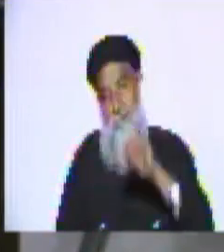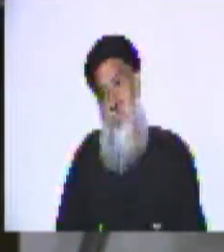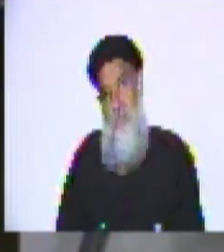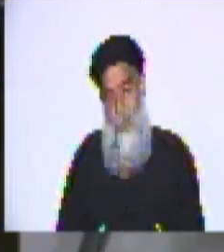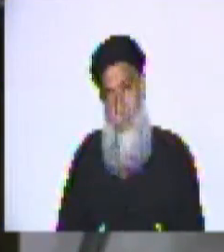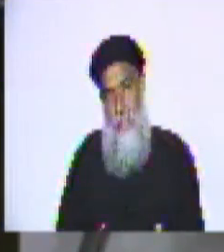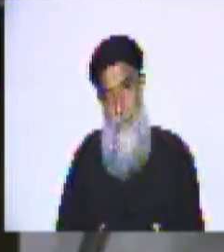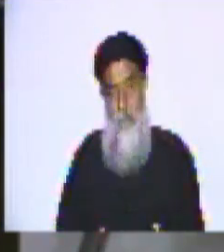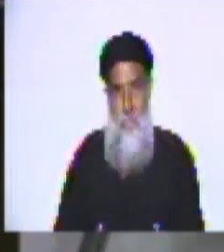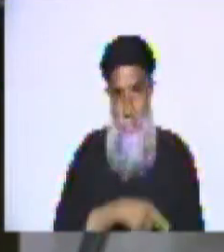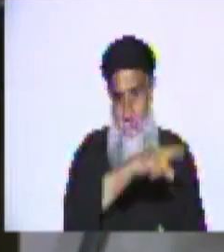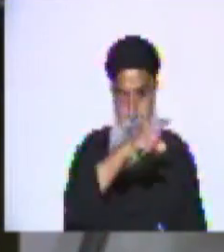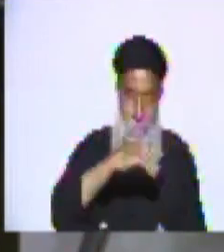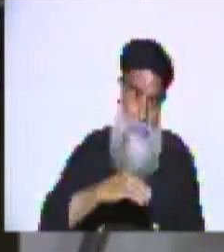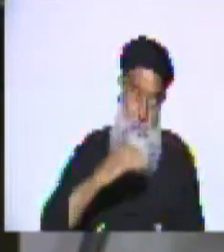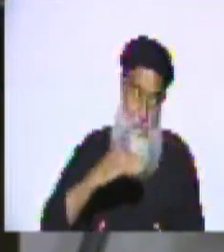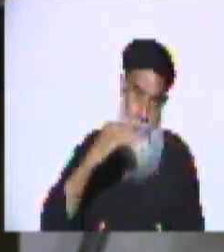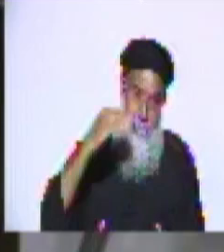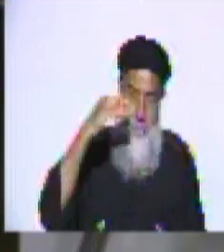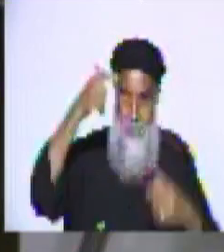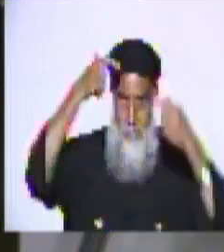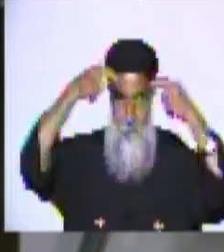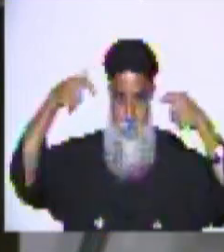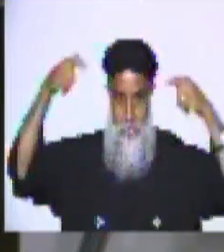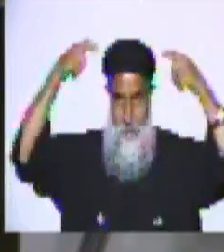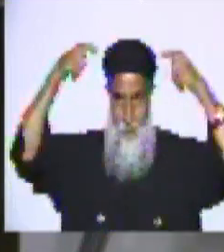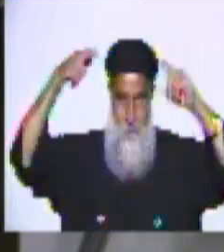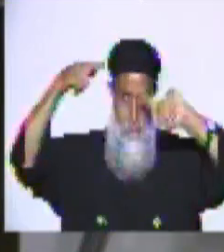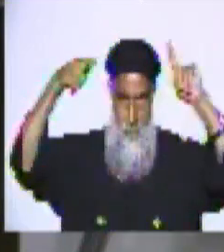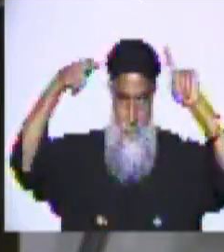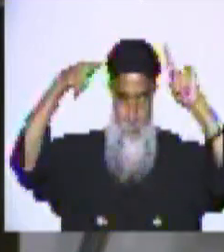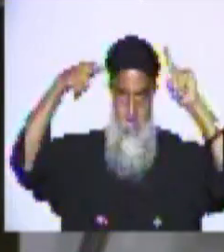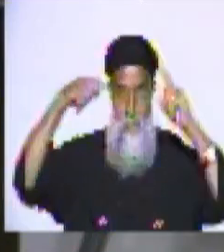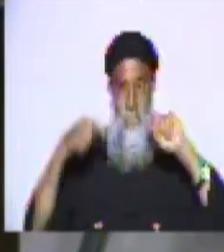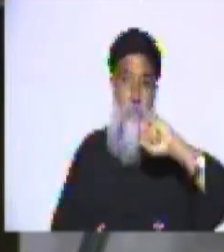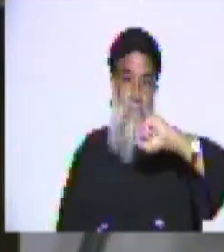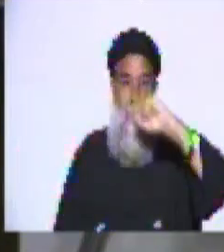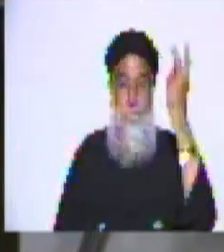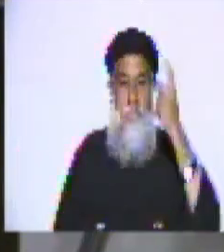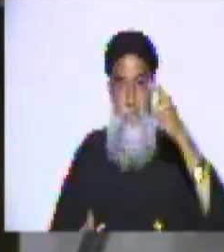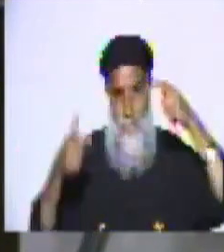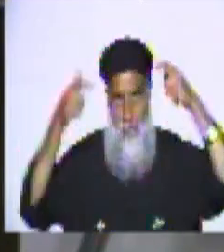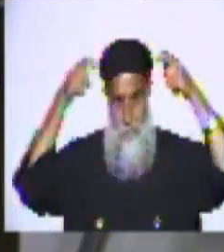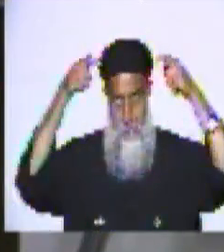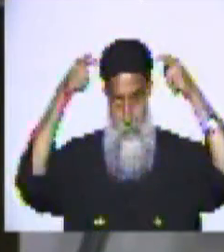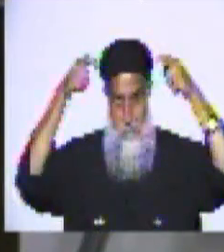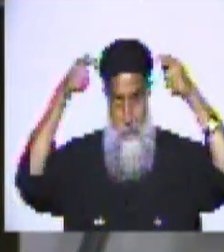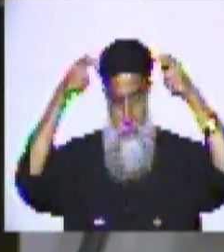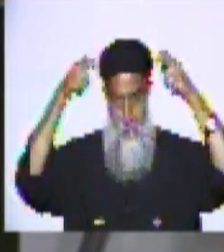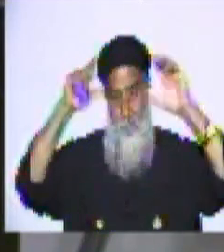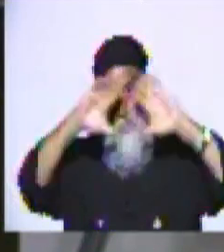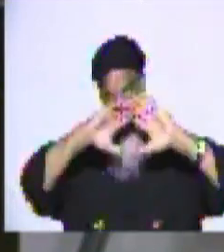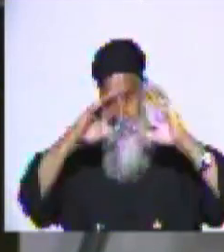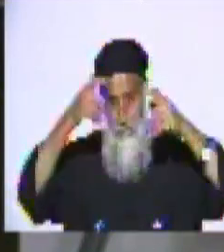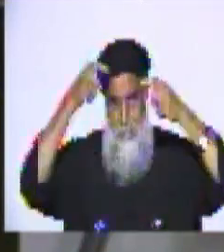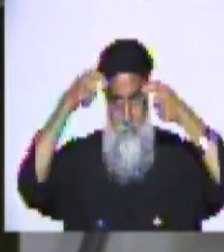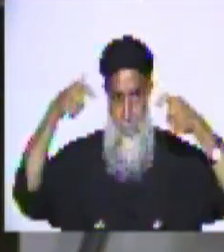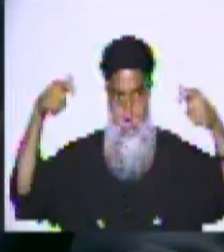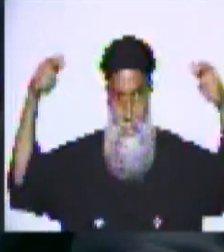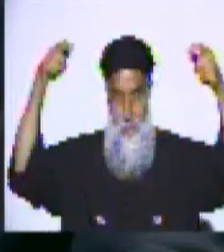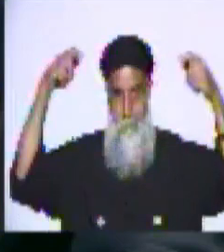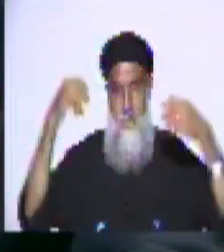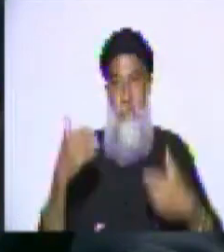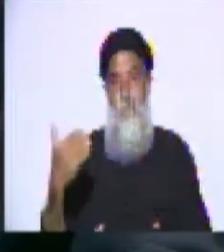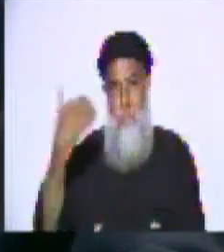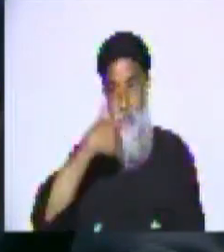مش كلهم درجة الأسقفية يعني، لكن الاثناشر كلهم درجة الأسقفية. أنا